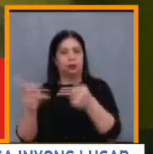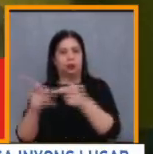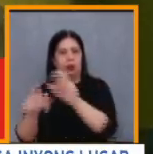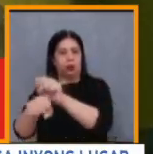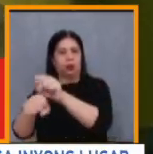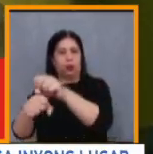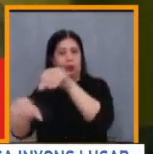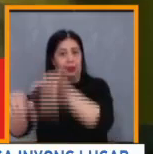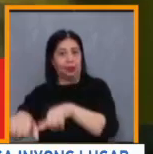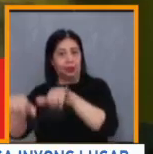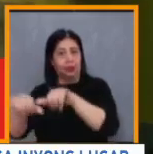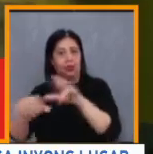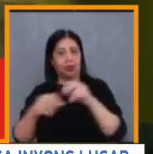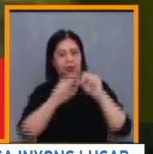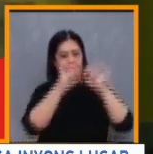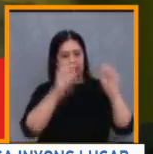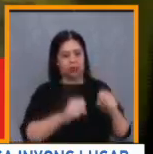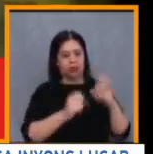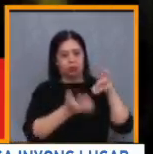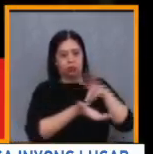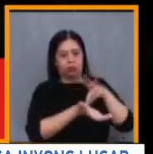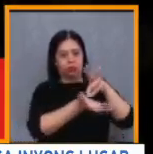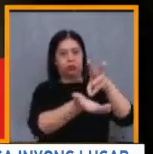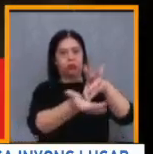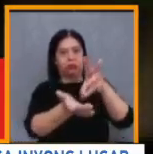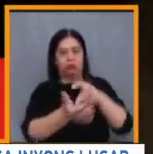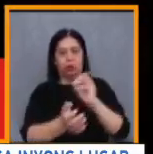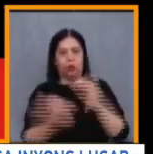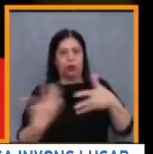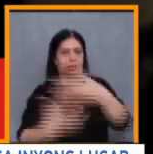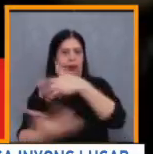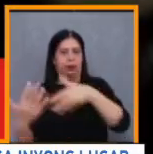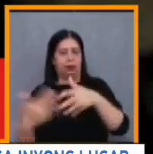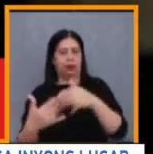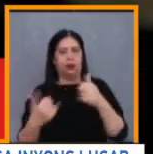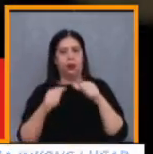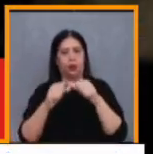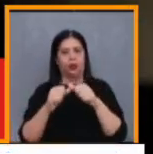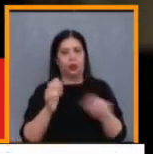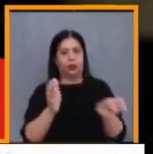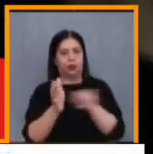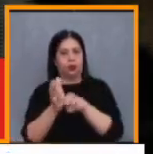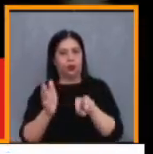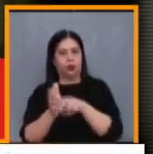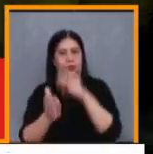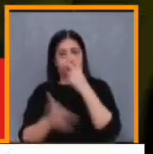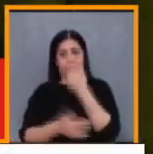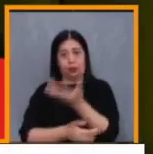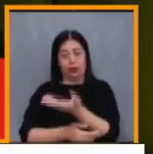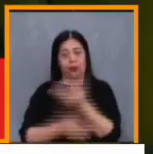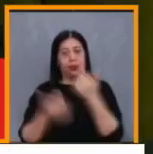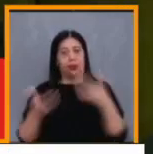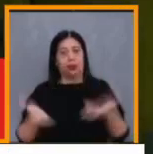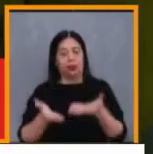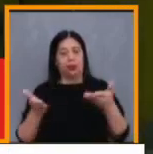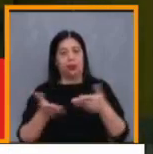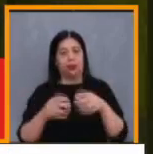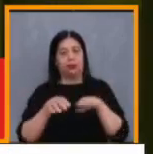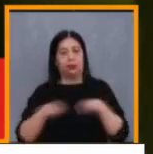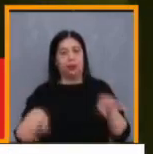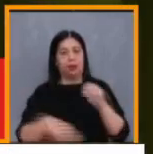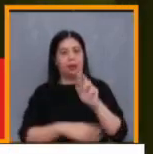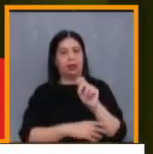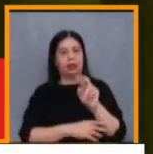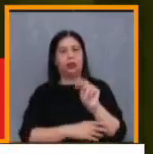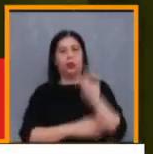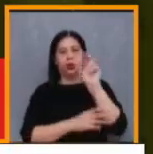station personnel. At ngayong umaga, tuloy-tuloy yung dating ng mga pasero tulad ng nakikita nyo. Dito po yan sa platform ng MRT North Avenue